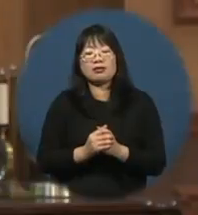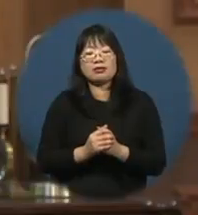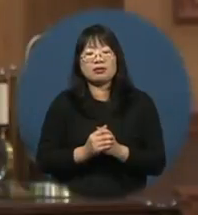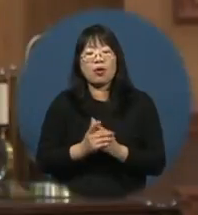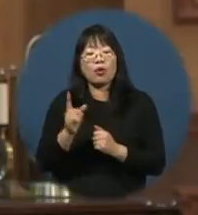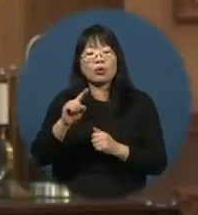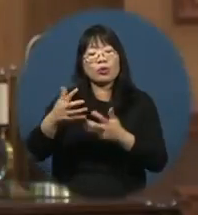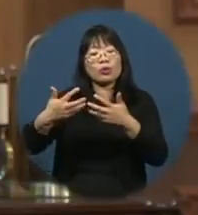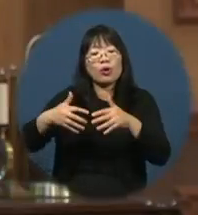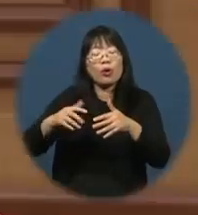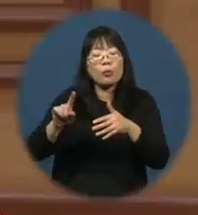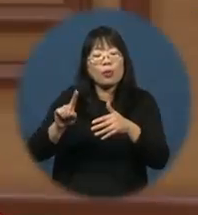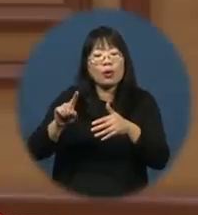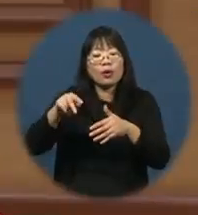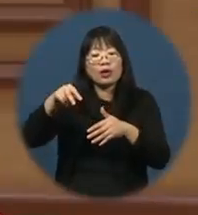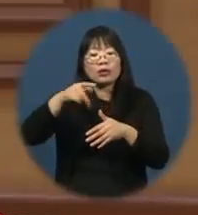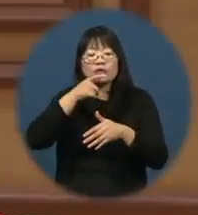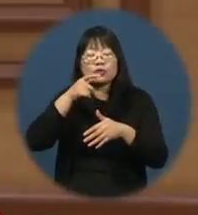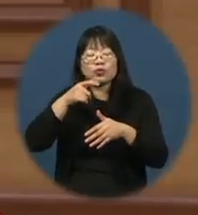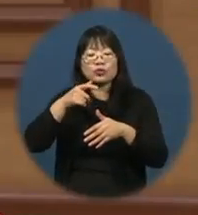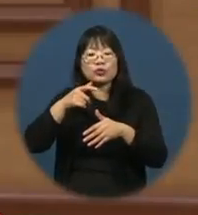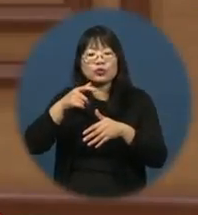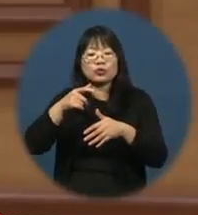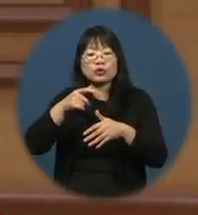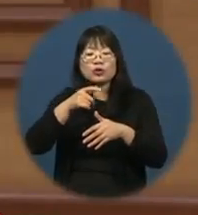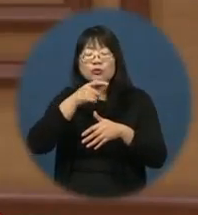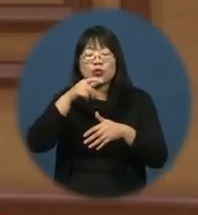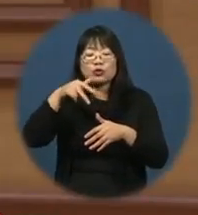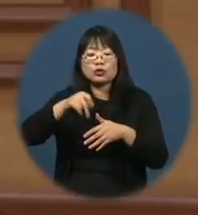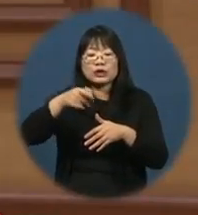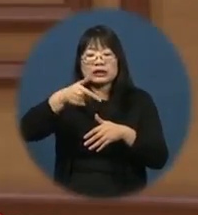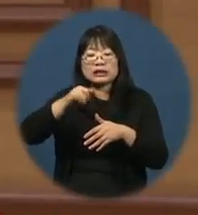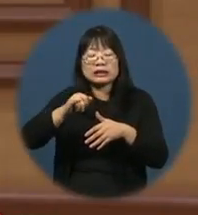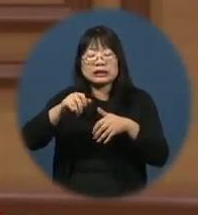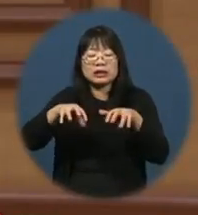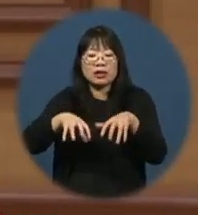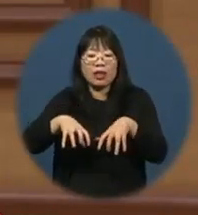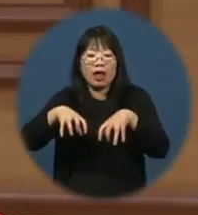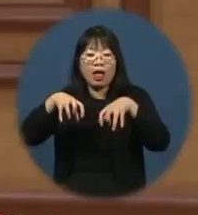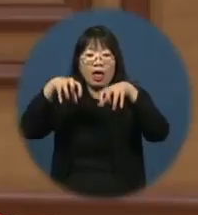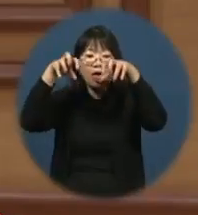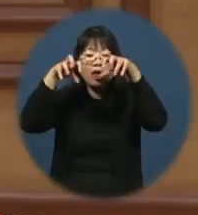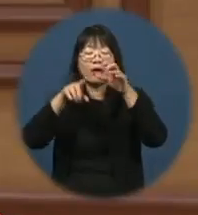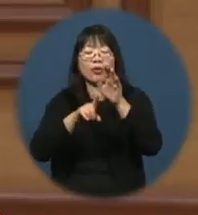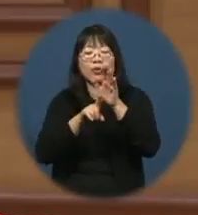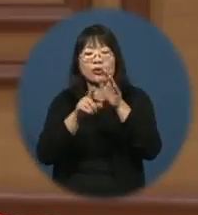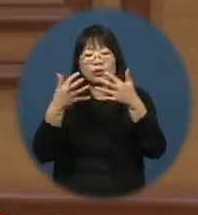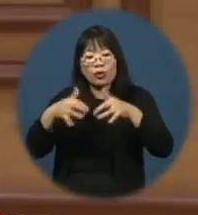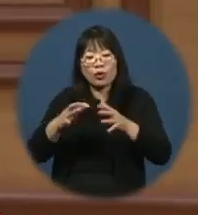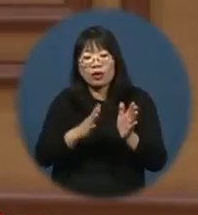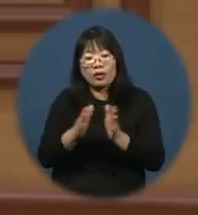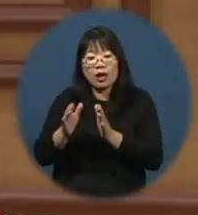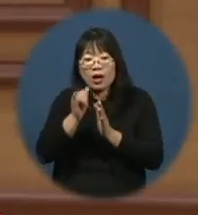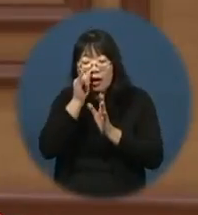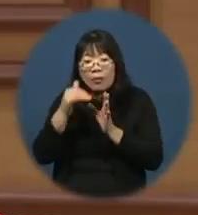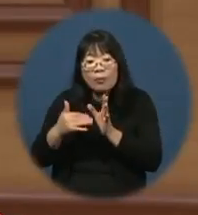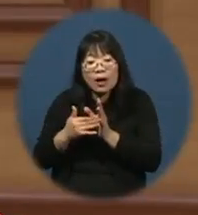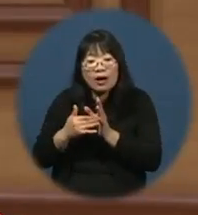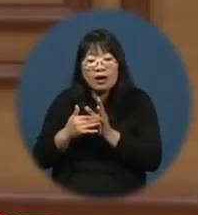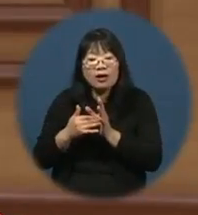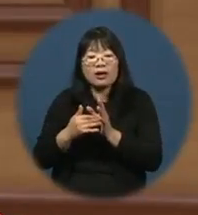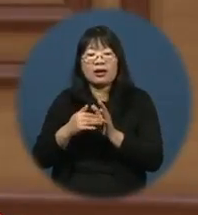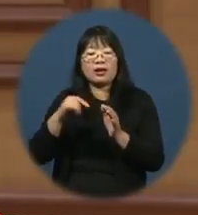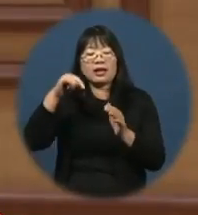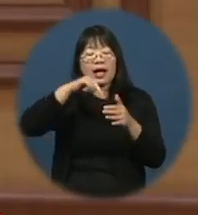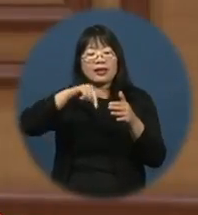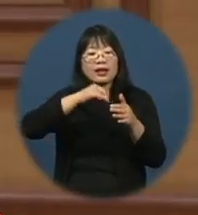그런데 어떤 조건, 즉 수증기가 상승할 수 있는 조건들을 만들어내면은 대기 중에 있는 수증기가 바로